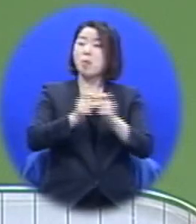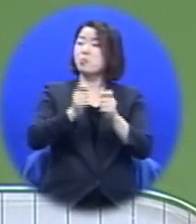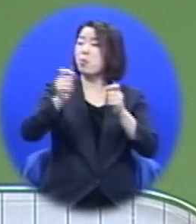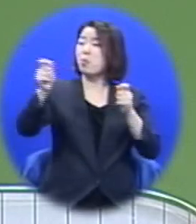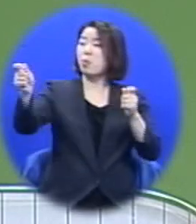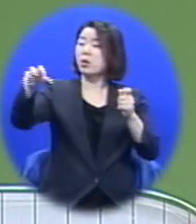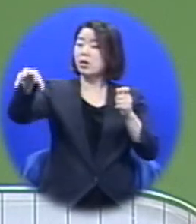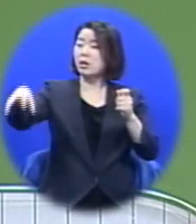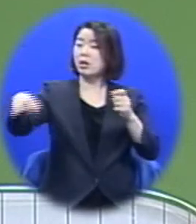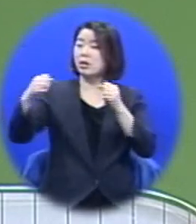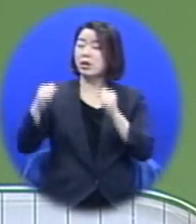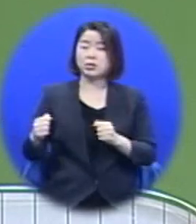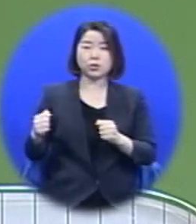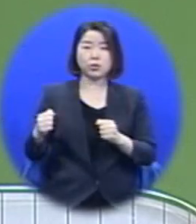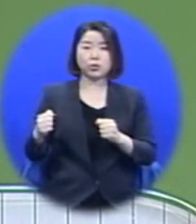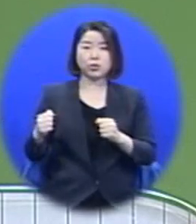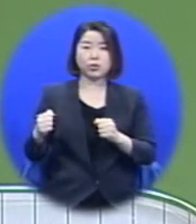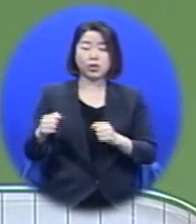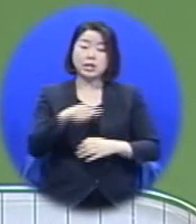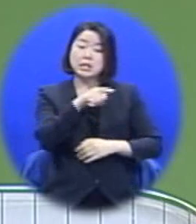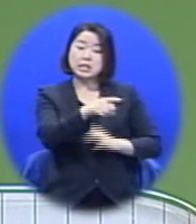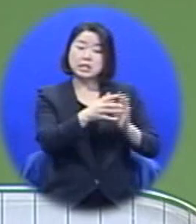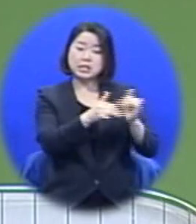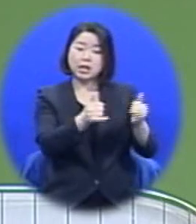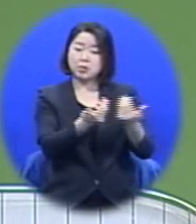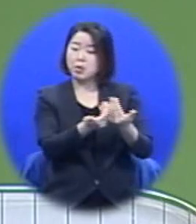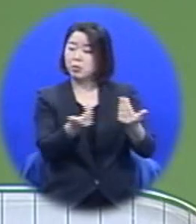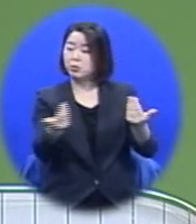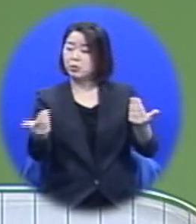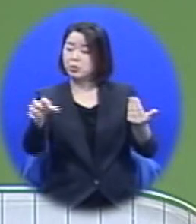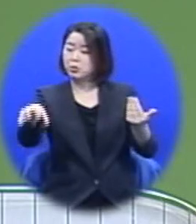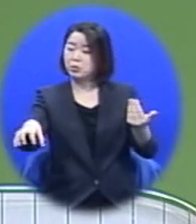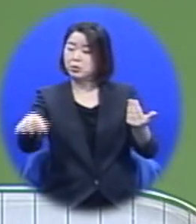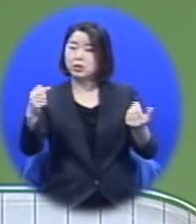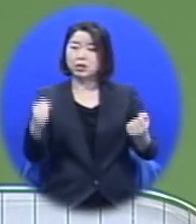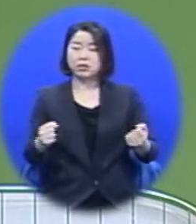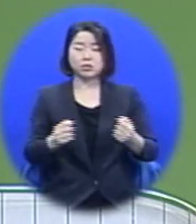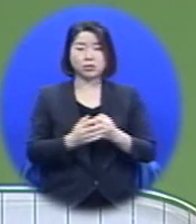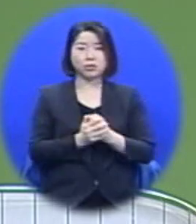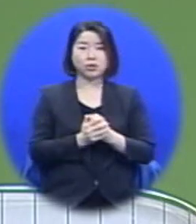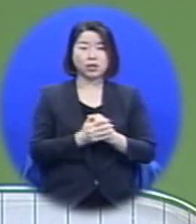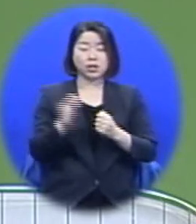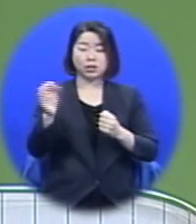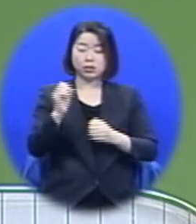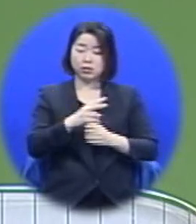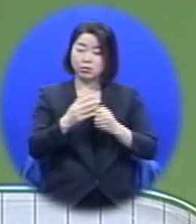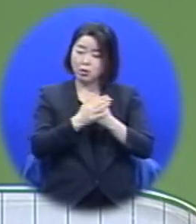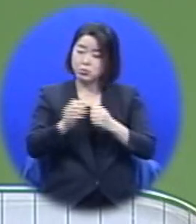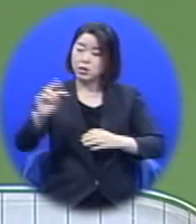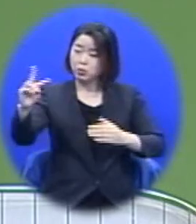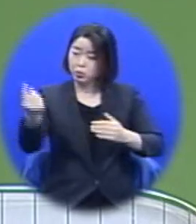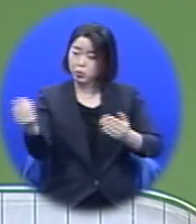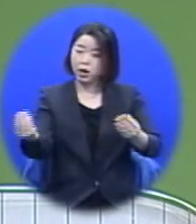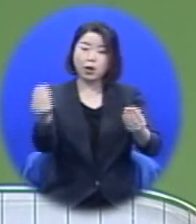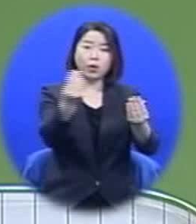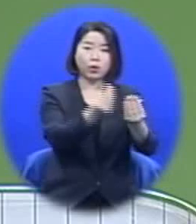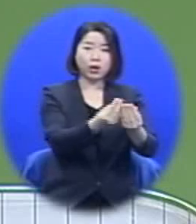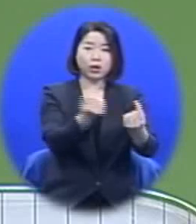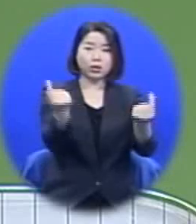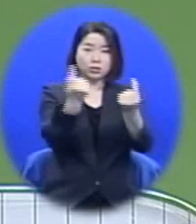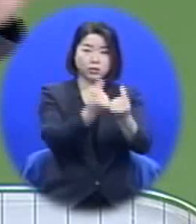계시된 하나님의 이 사람에게서 멀리 떠나 계시지 않은 것 그래서 돌아와 달라는 거죠